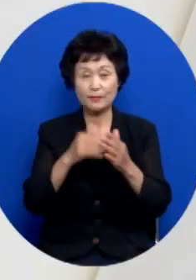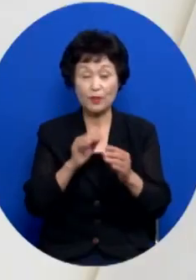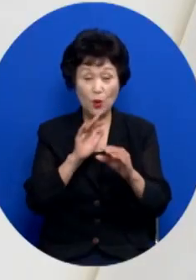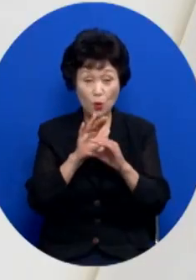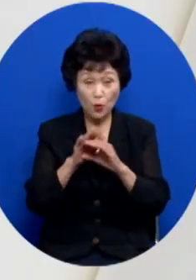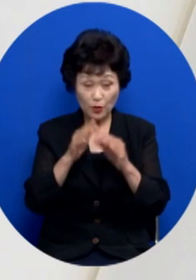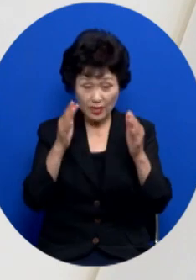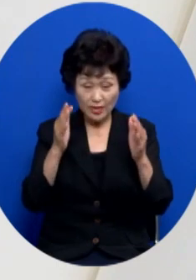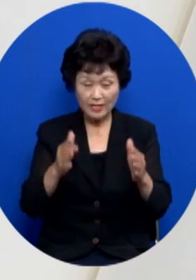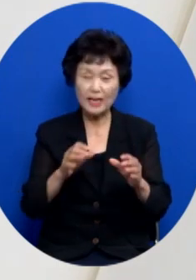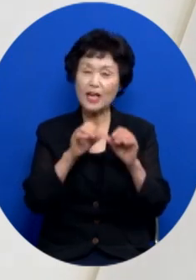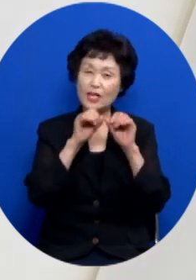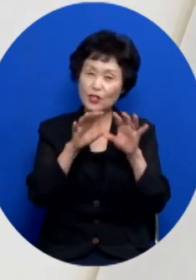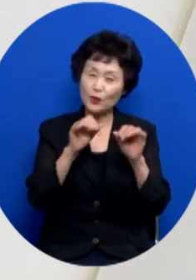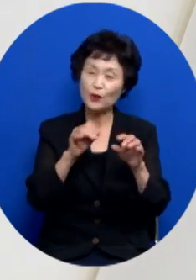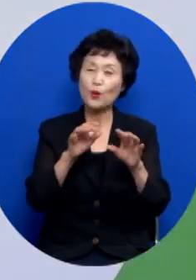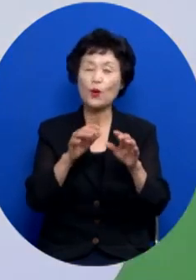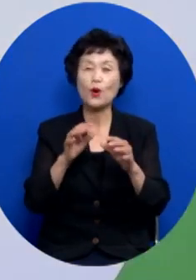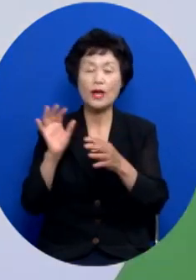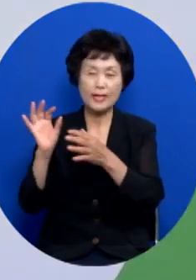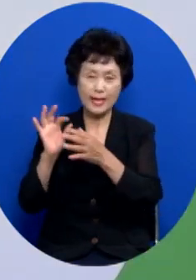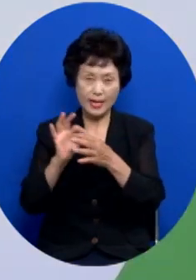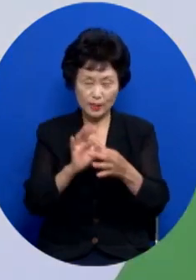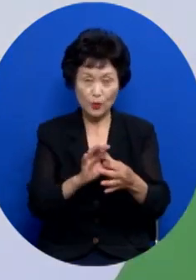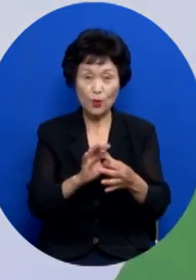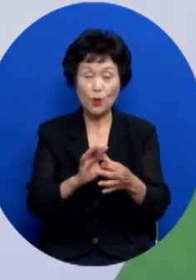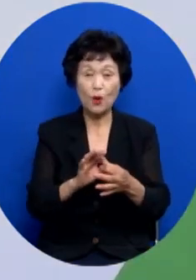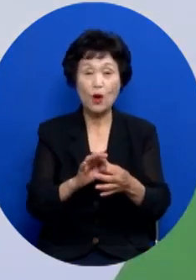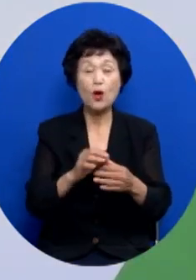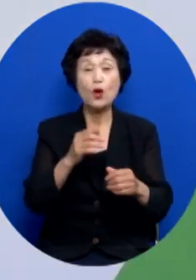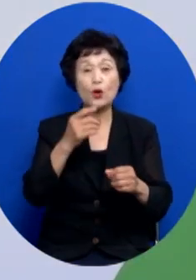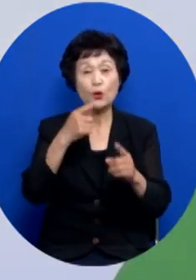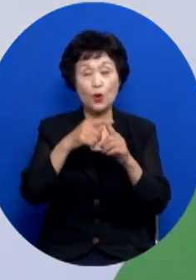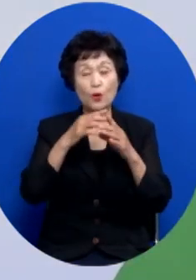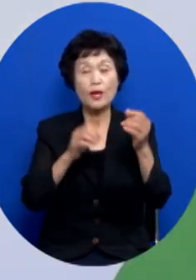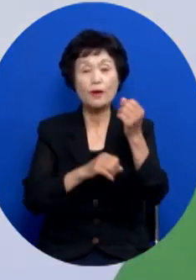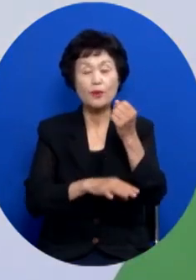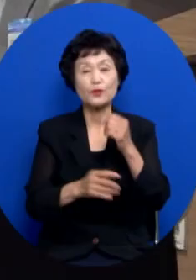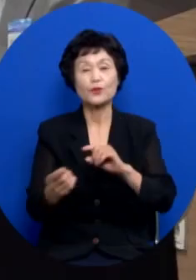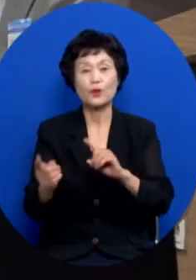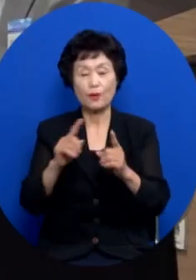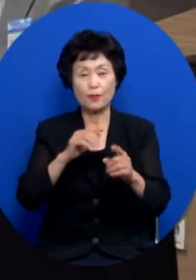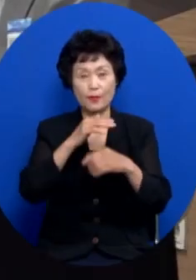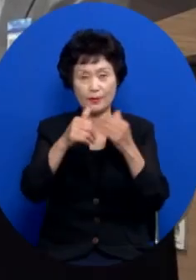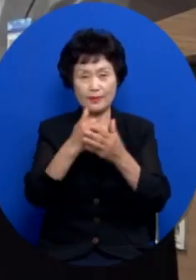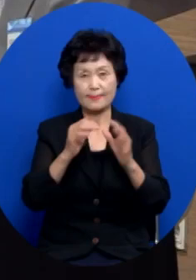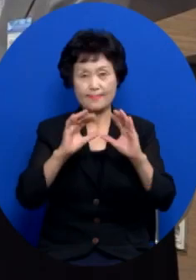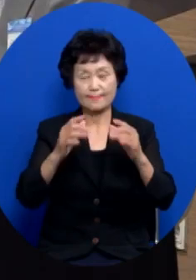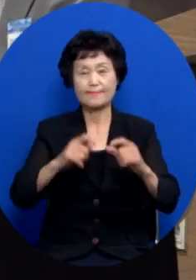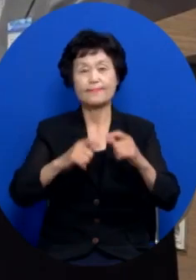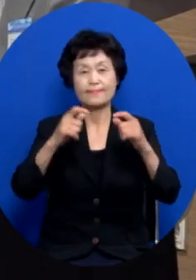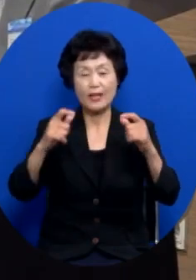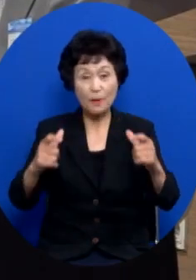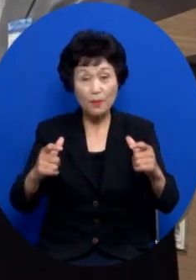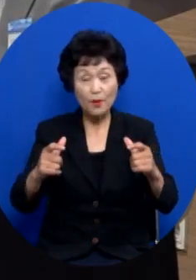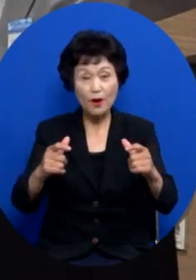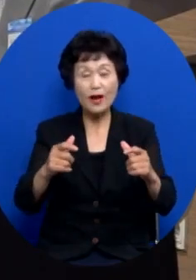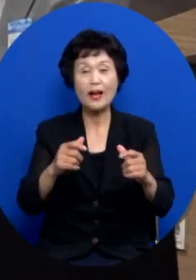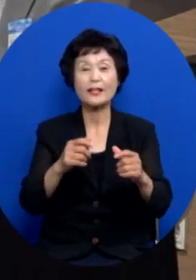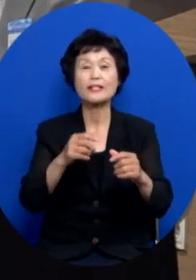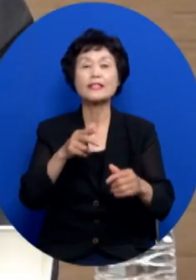팬데믹 기간 전도와 선교를 멈추지 않았다며 교회의 본질을 회복하고 하나님의 나라를 확장하는 은혜를 체험하고 있다고